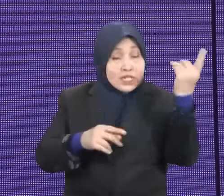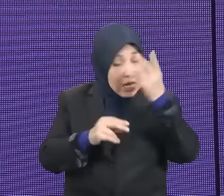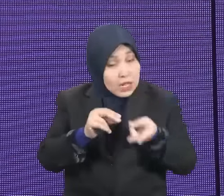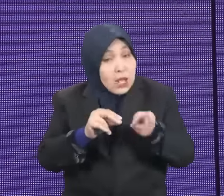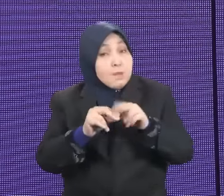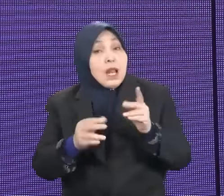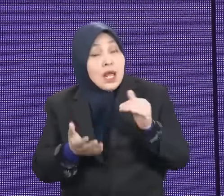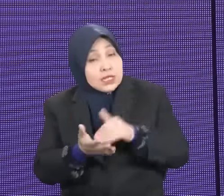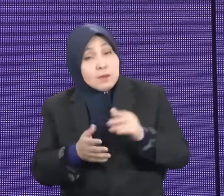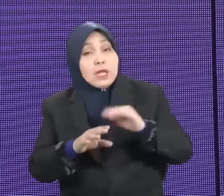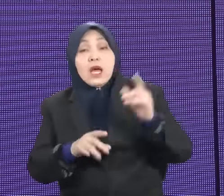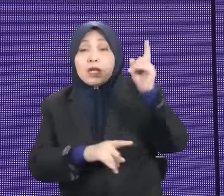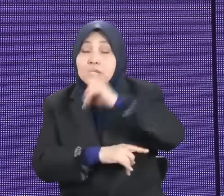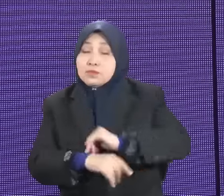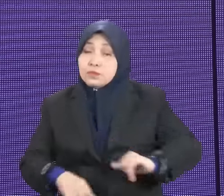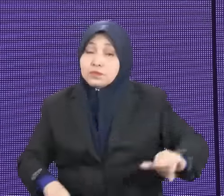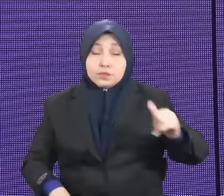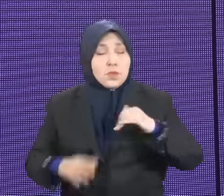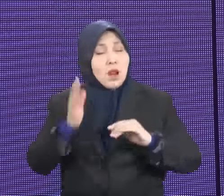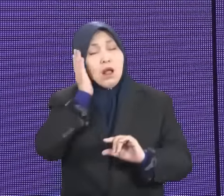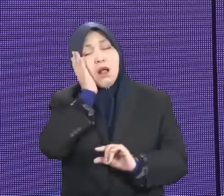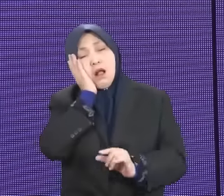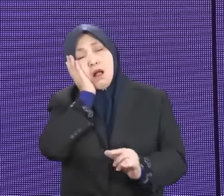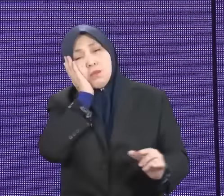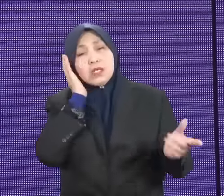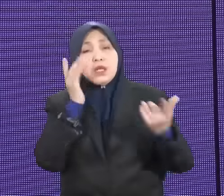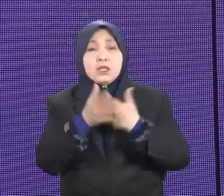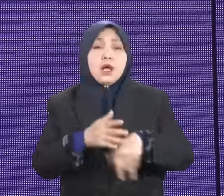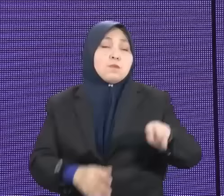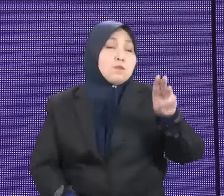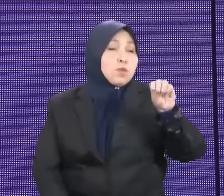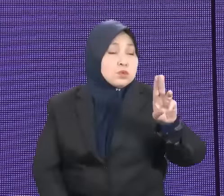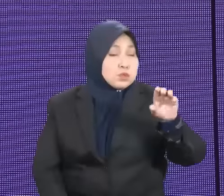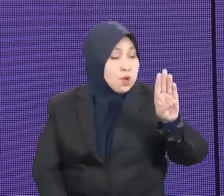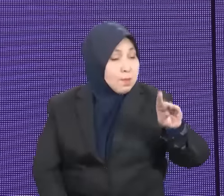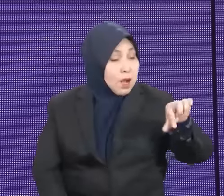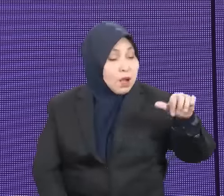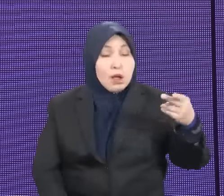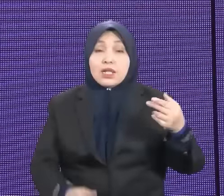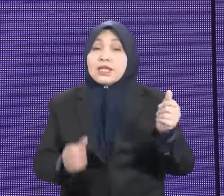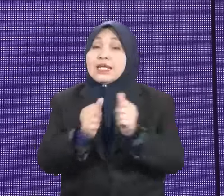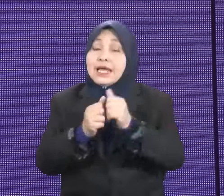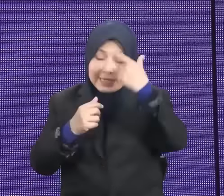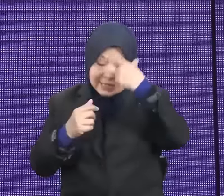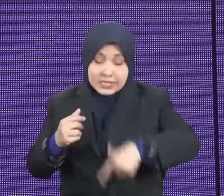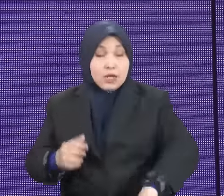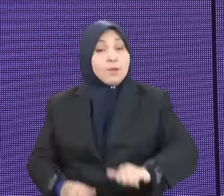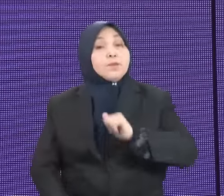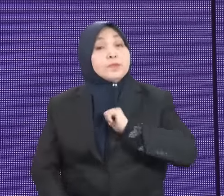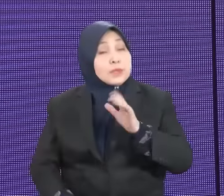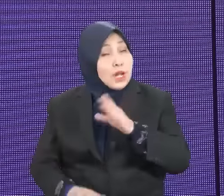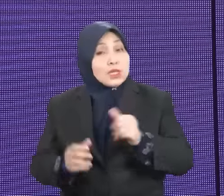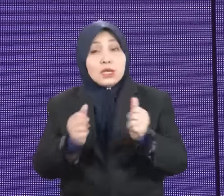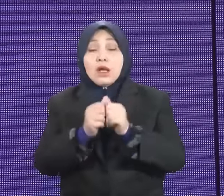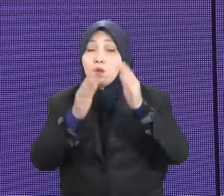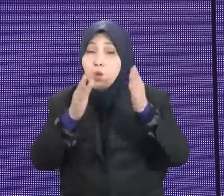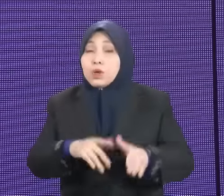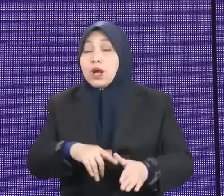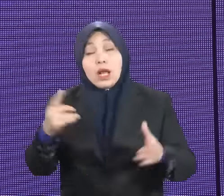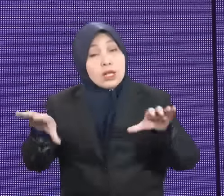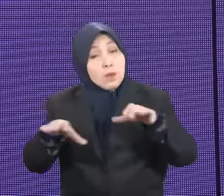lagi pada hari ini kita musabaqah musabaqah dengan diri sendiri dan juga dengan orang lain yang